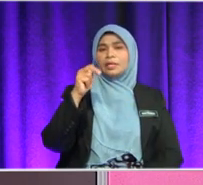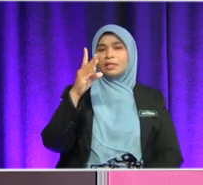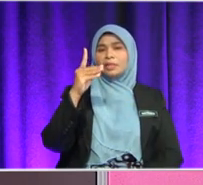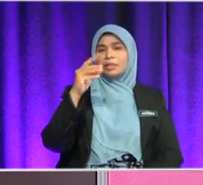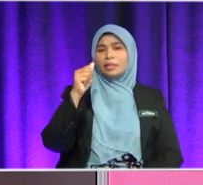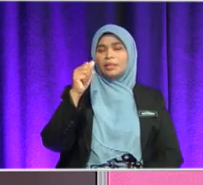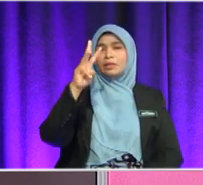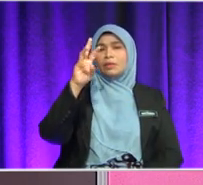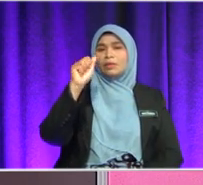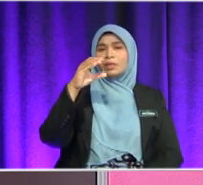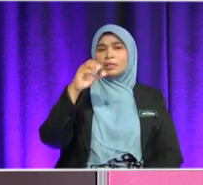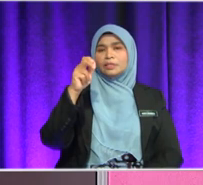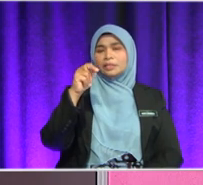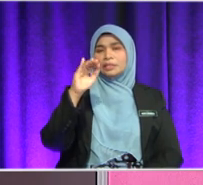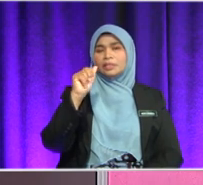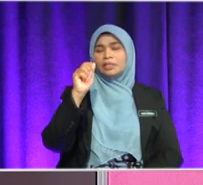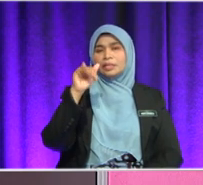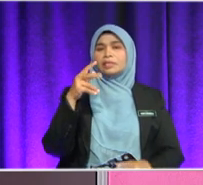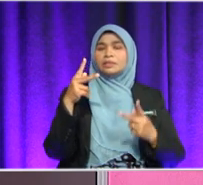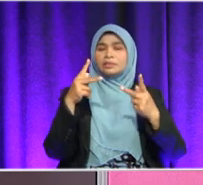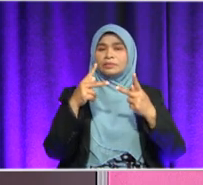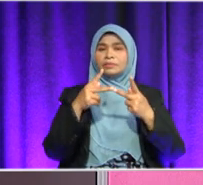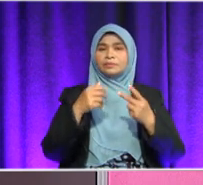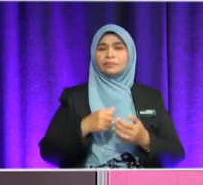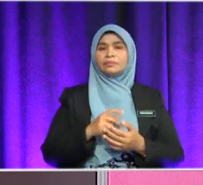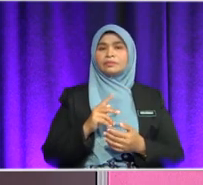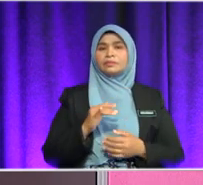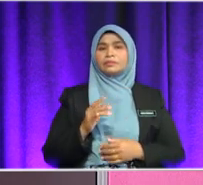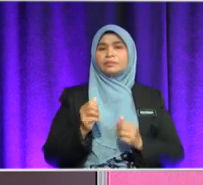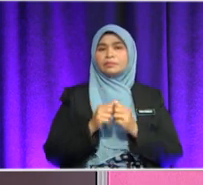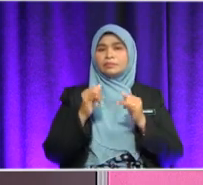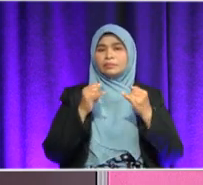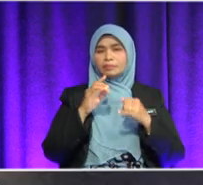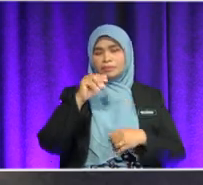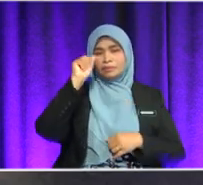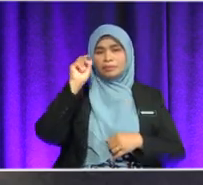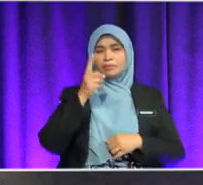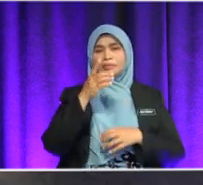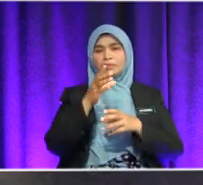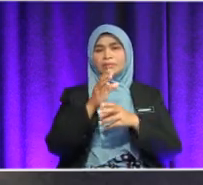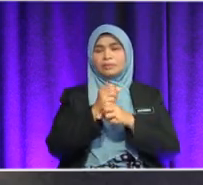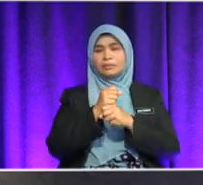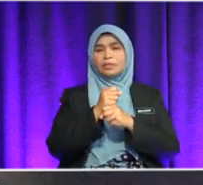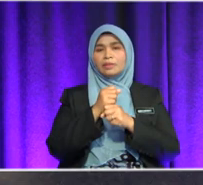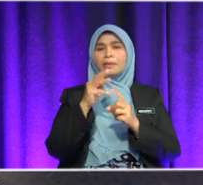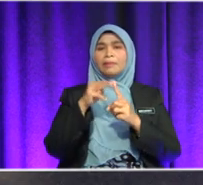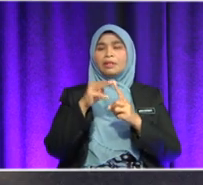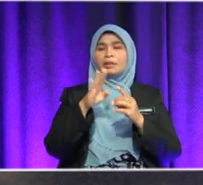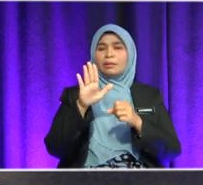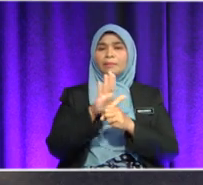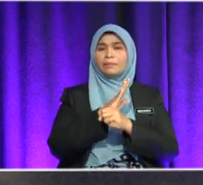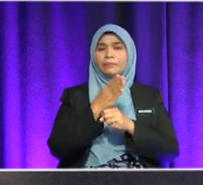topik berdasarkan suara Insyaallah kita akan dapat markah penuh Insyaallah baik oke terima kasih sekali lagi kepada